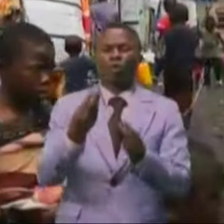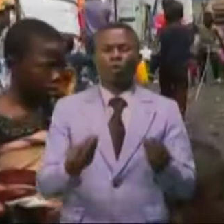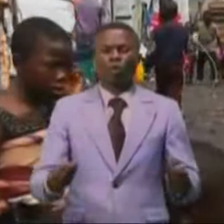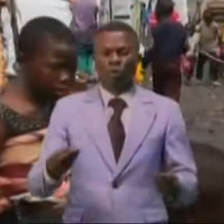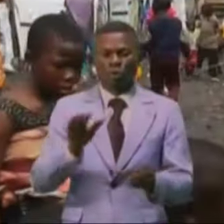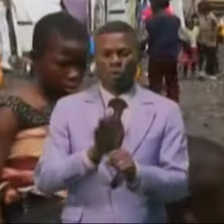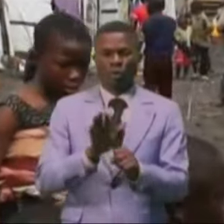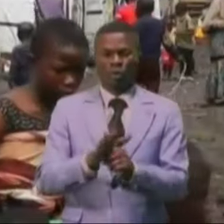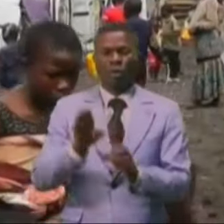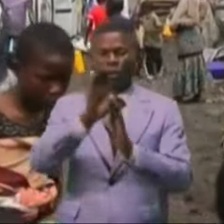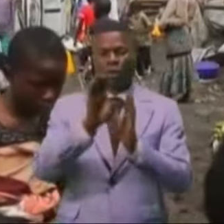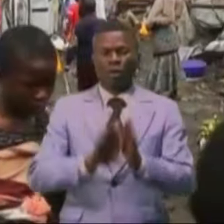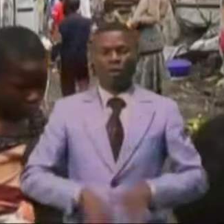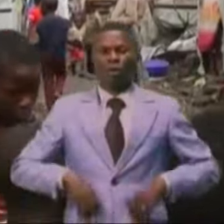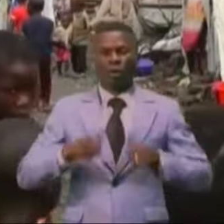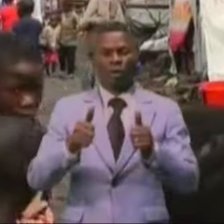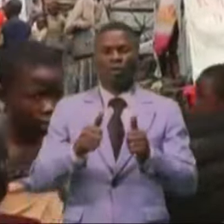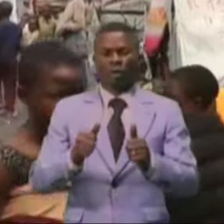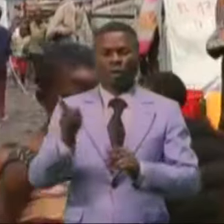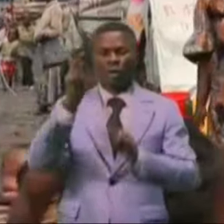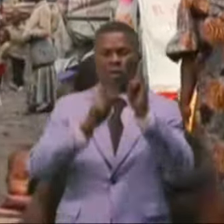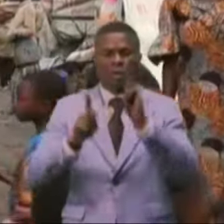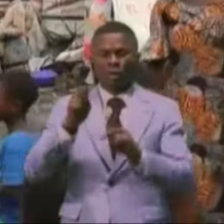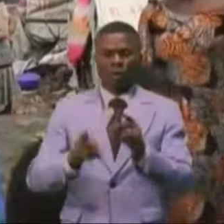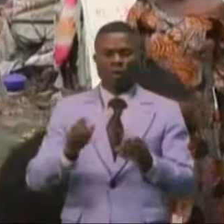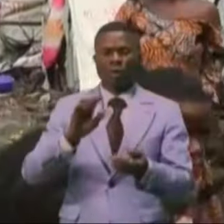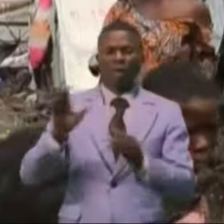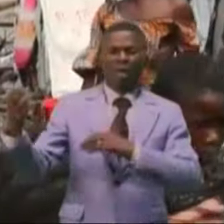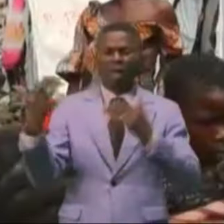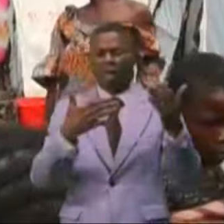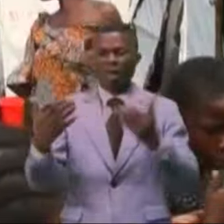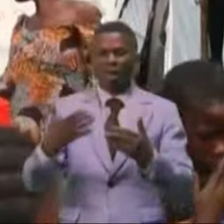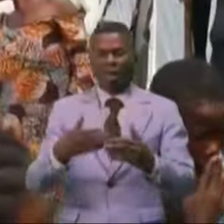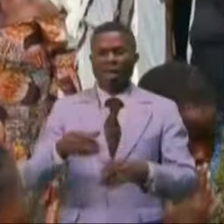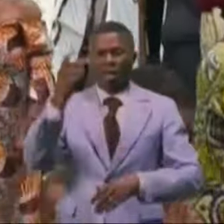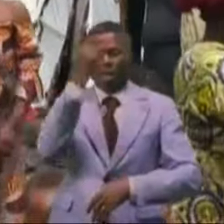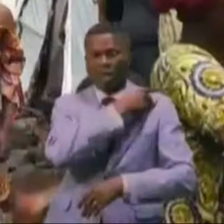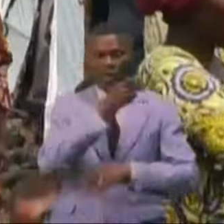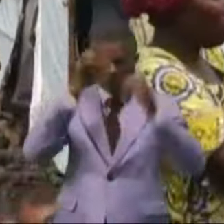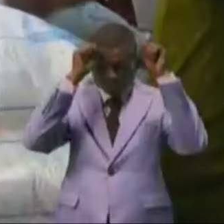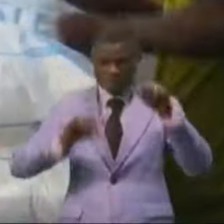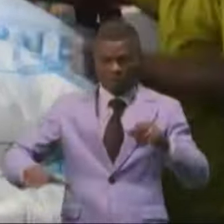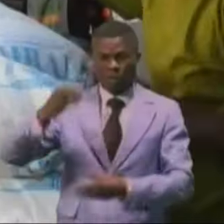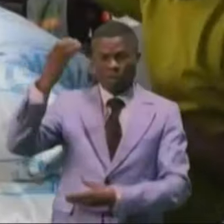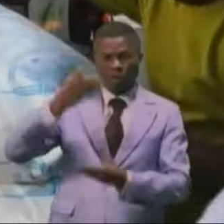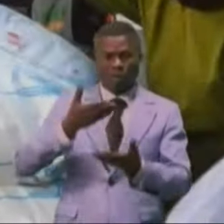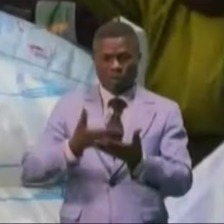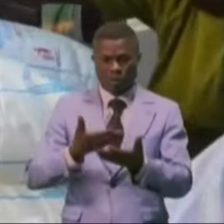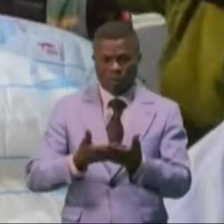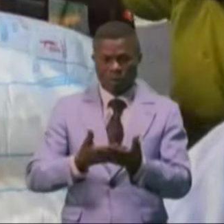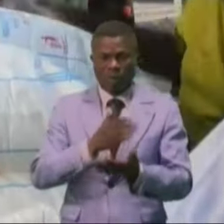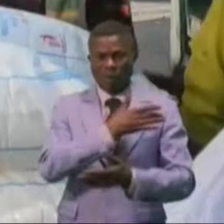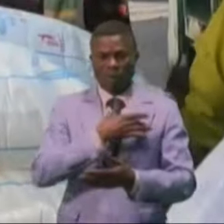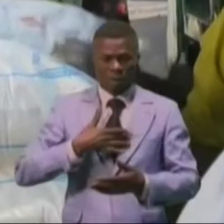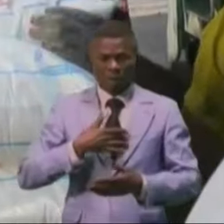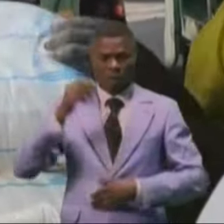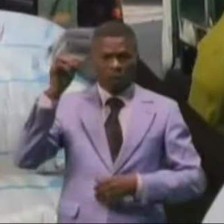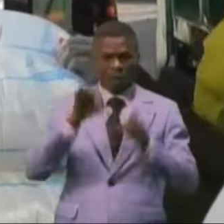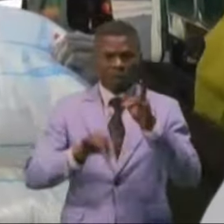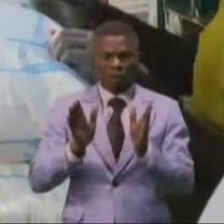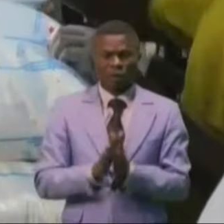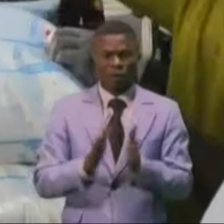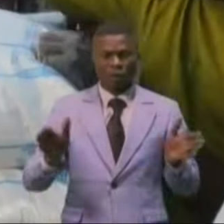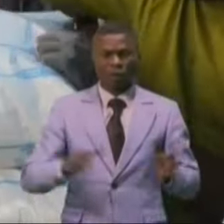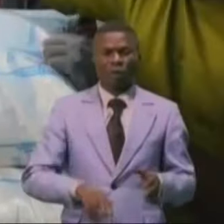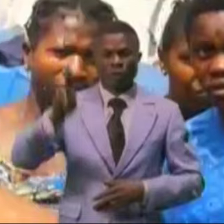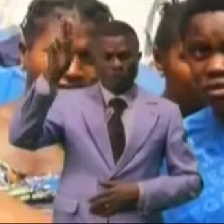les conditions de vie de ces victimes de barbarie de Paul Kagame, président du Rwanda. Au nom du secrétaire général de